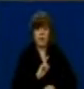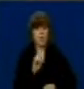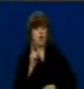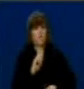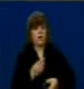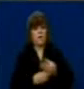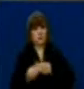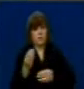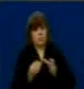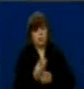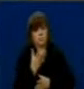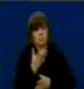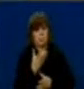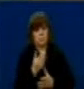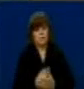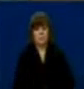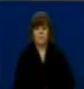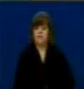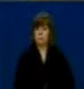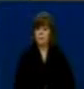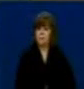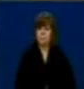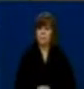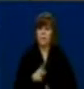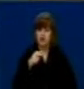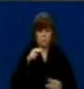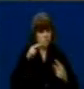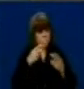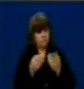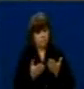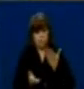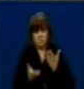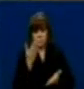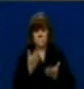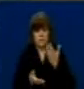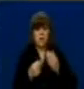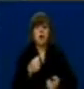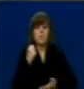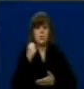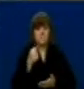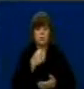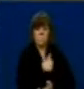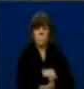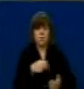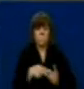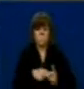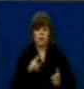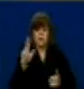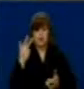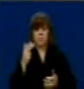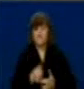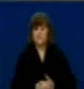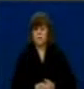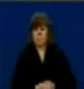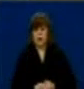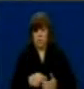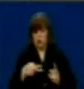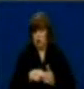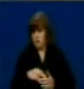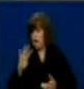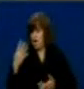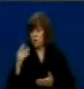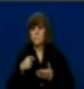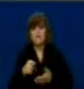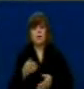që duhet zhvilluar. Më tutje, krahasuar me buxhetin e vitit paraprak, në këtë buxhet për vitin 2014 i